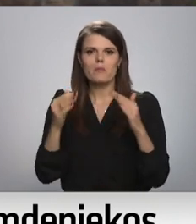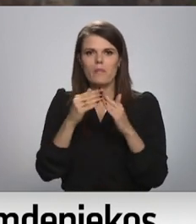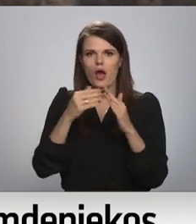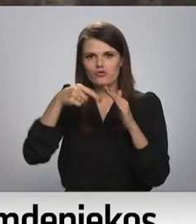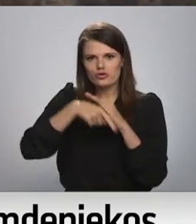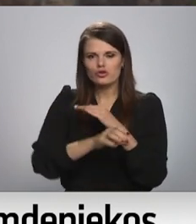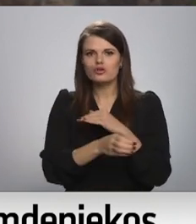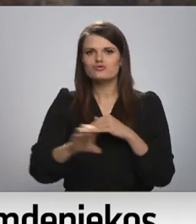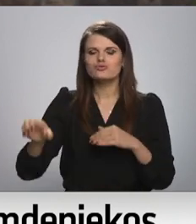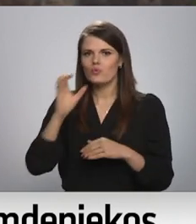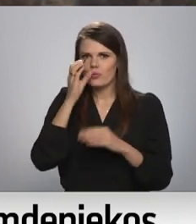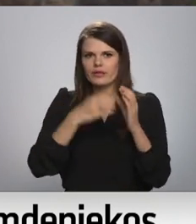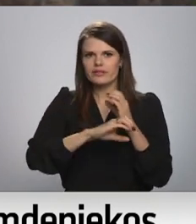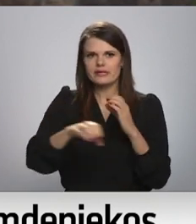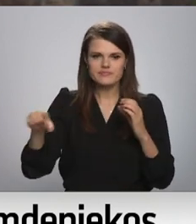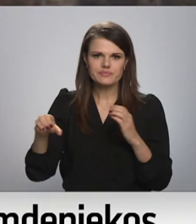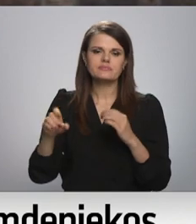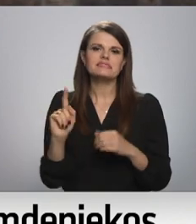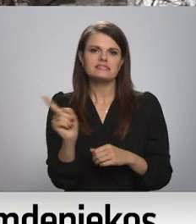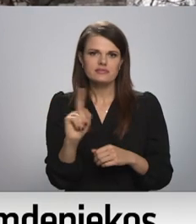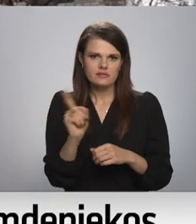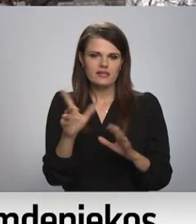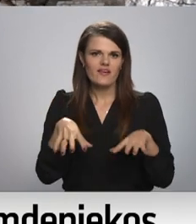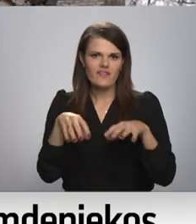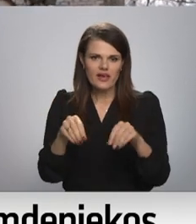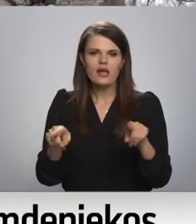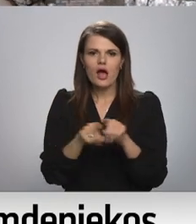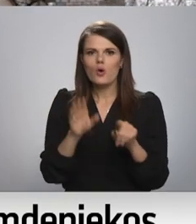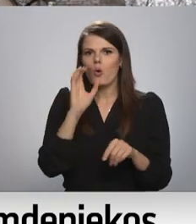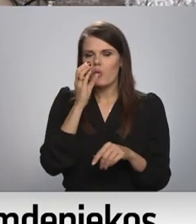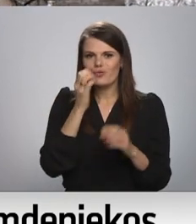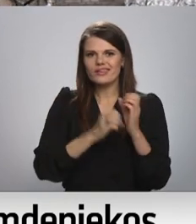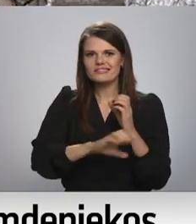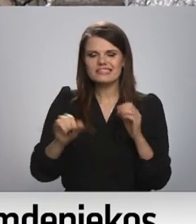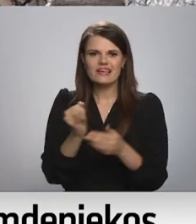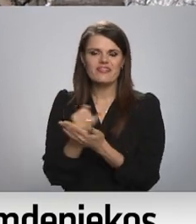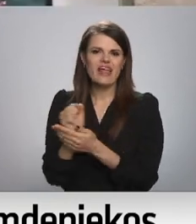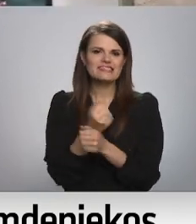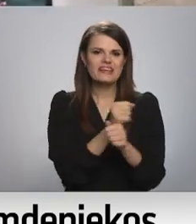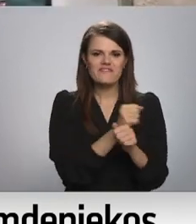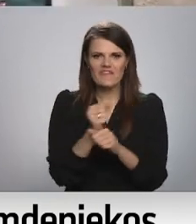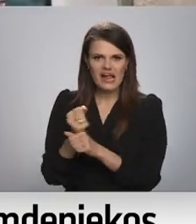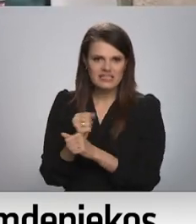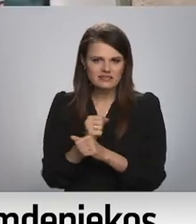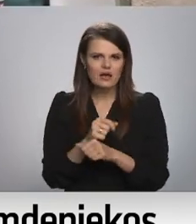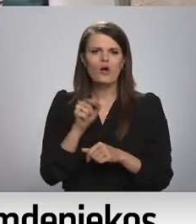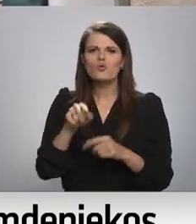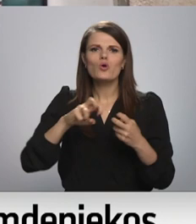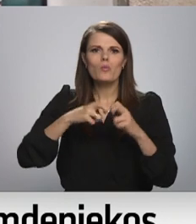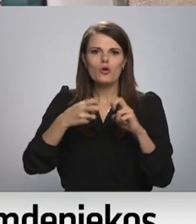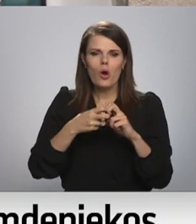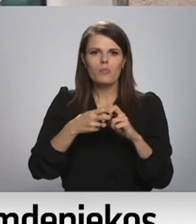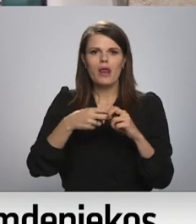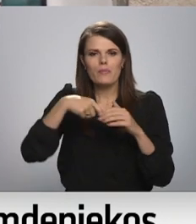iekšējo ūdens vadu tīkliem tiek veikta arī ūdens sistēmas dezinfekcija. Tur tā problēma ir tā